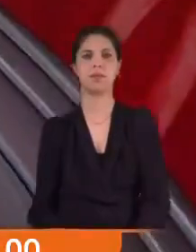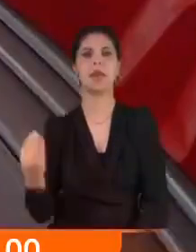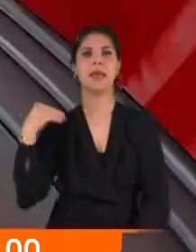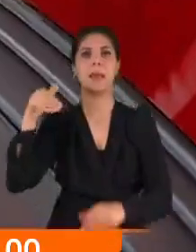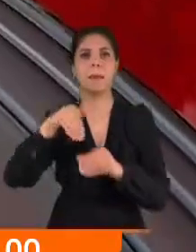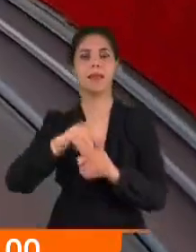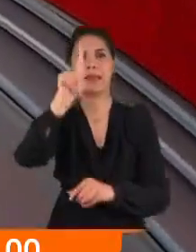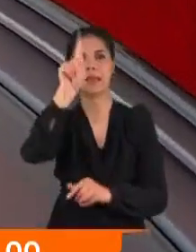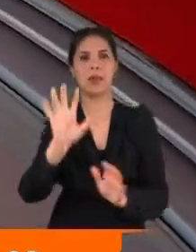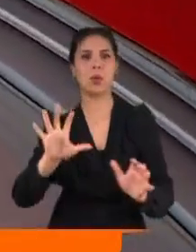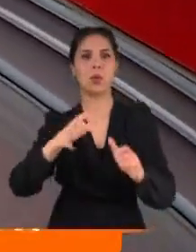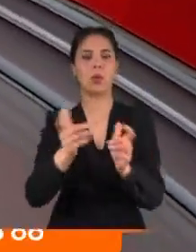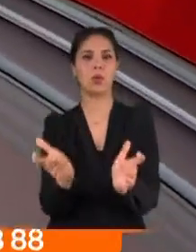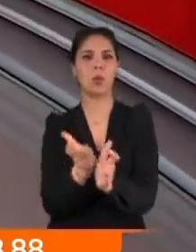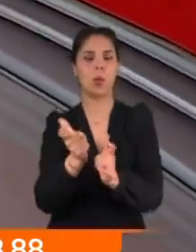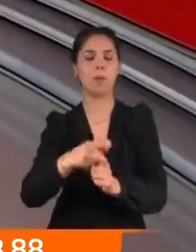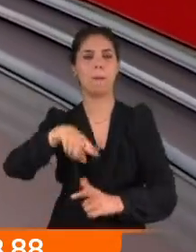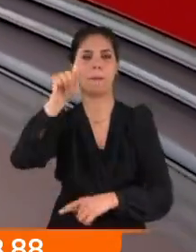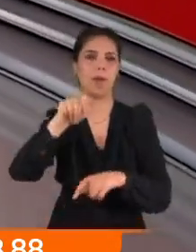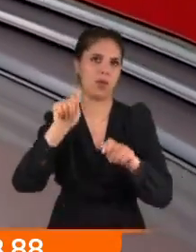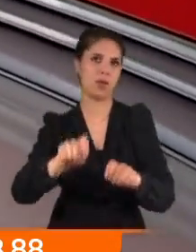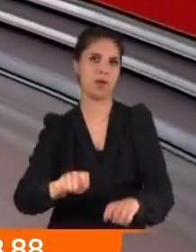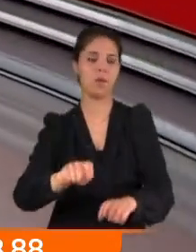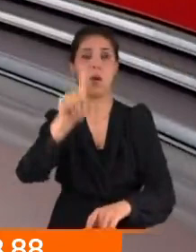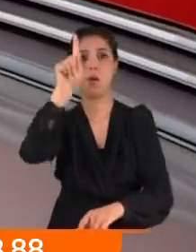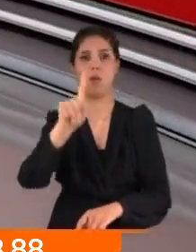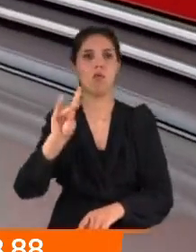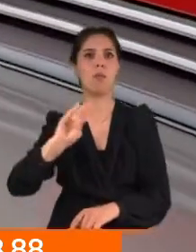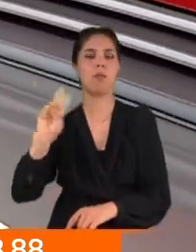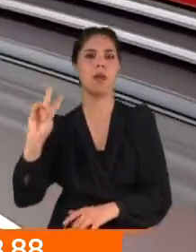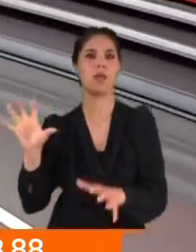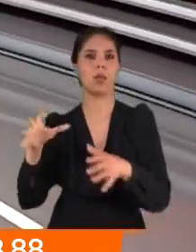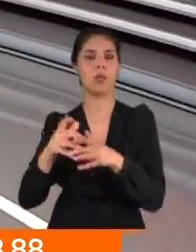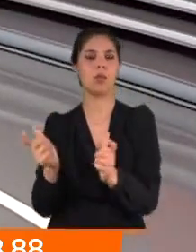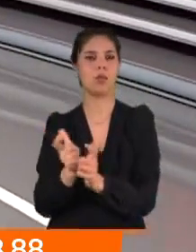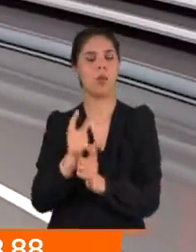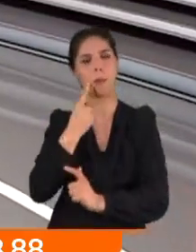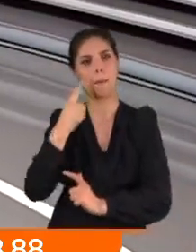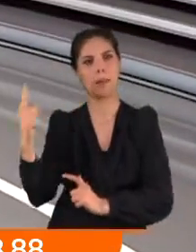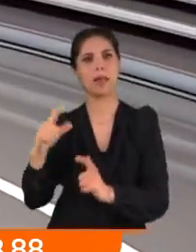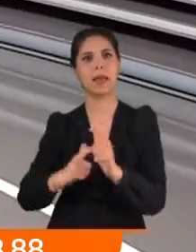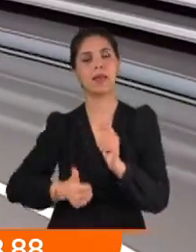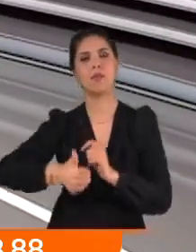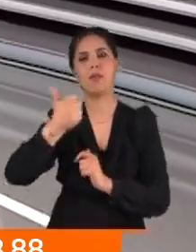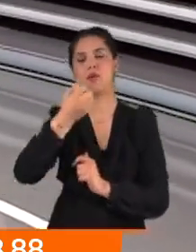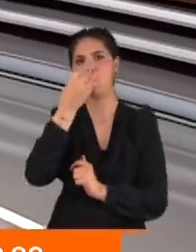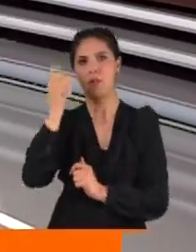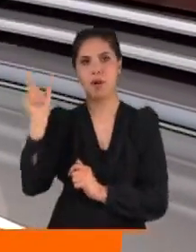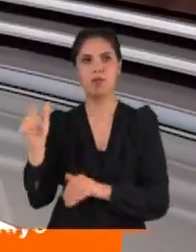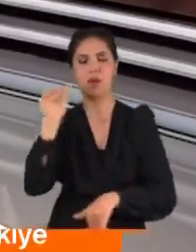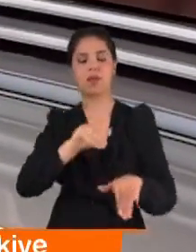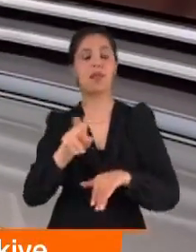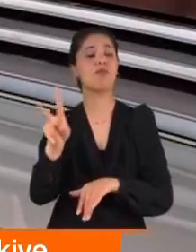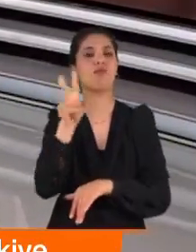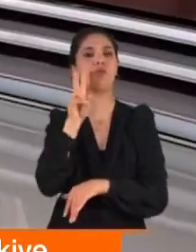Yeni meclisin ilk grup toplantıları yapıldı bugün. Önce Milliyetçi Hareket Partisi'nin grup toplantısına gideceğiz. Genel Başkan Devlet Bahçeli seçim